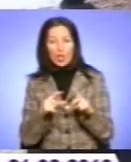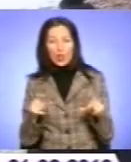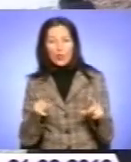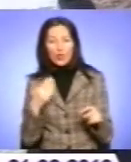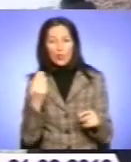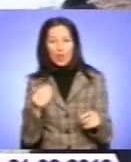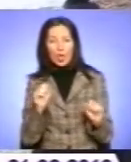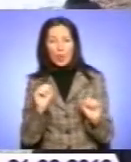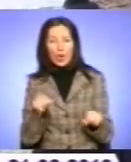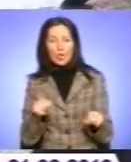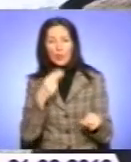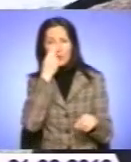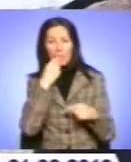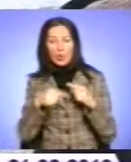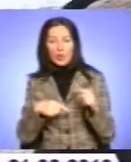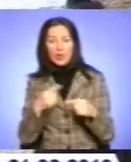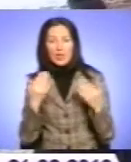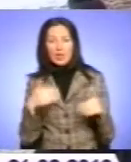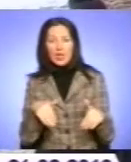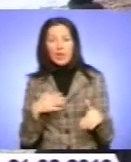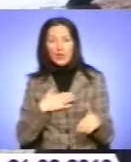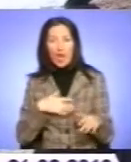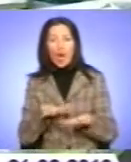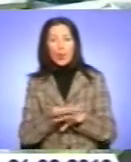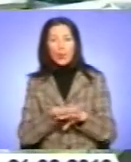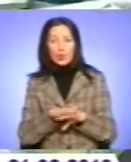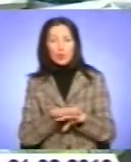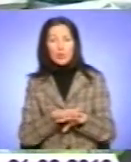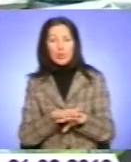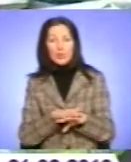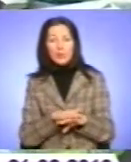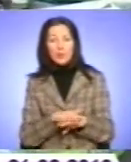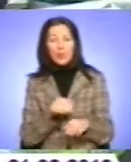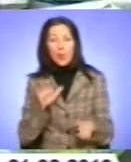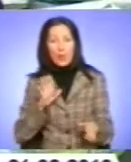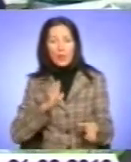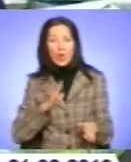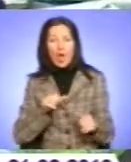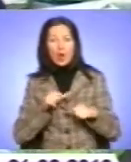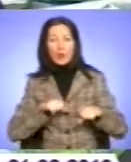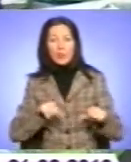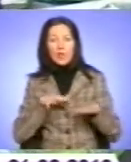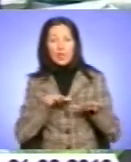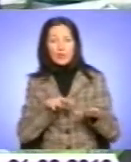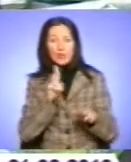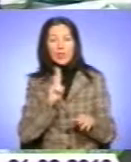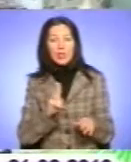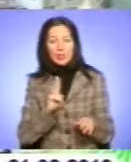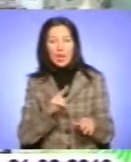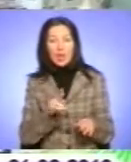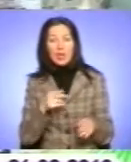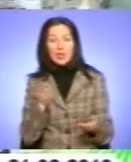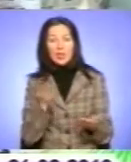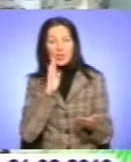могли адаптуватися вже в нашому суспільстві. Побувала і комісія, і у швейному цеху, де засуджені викроюють і